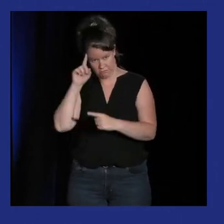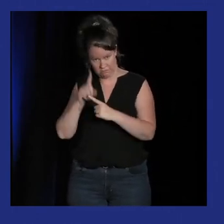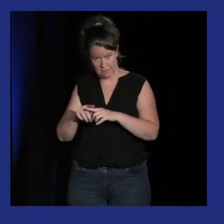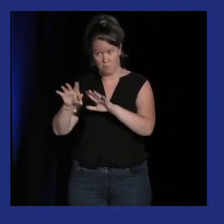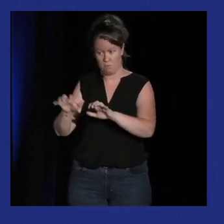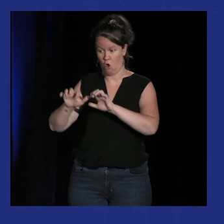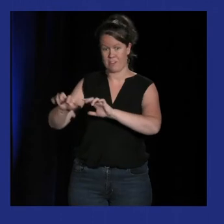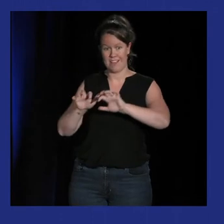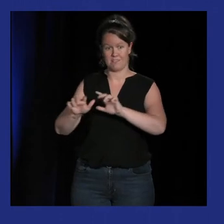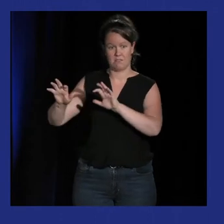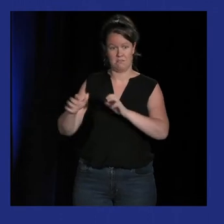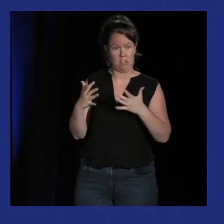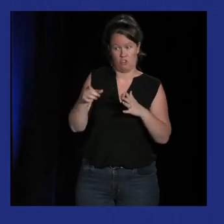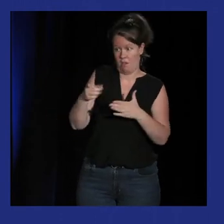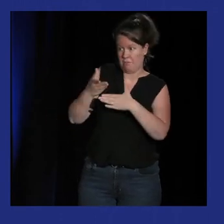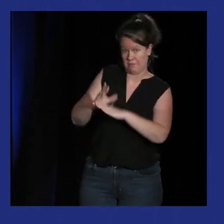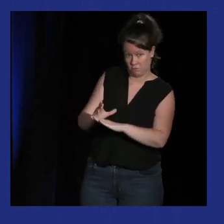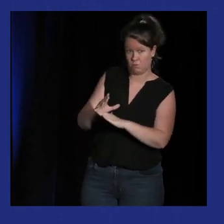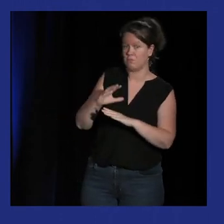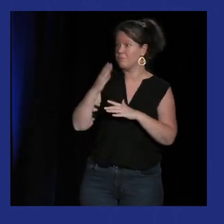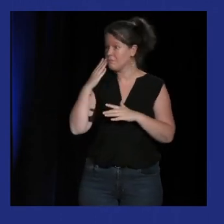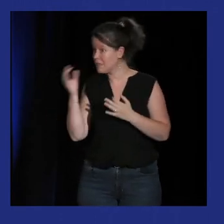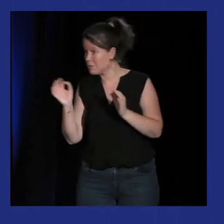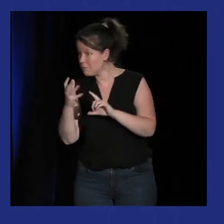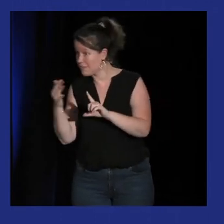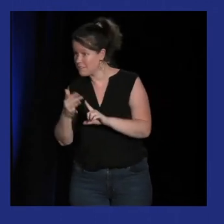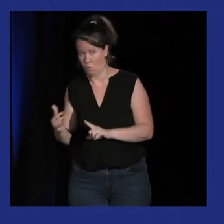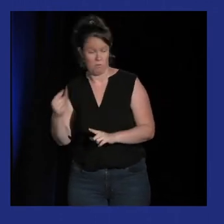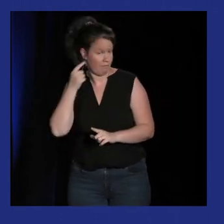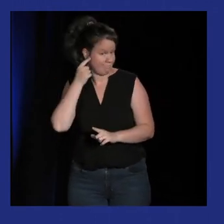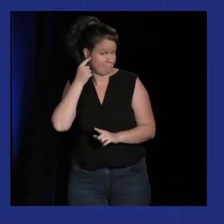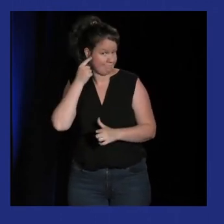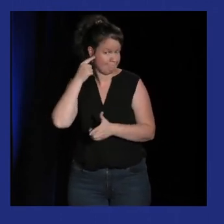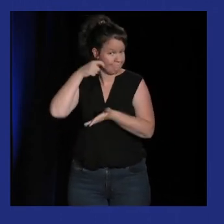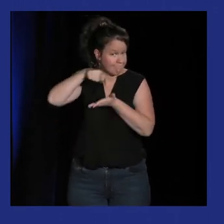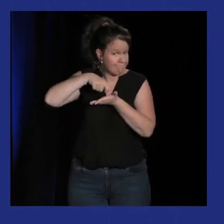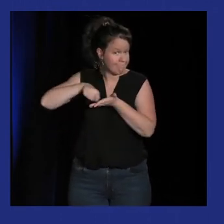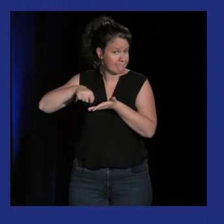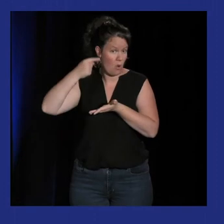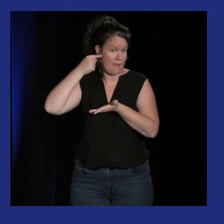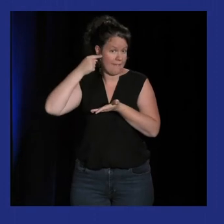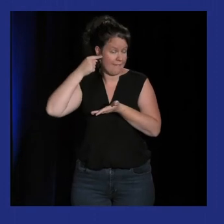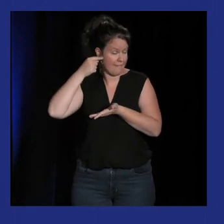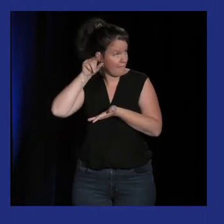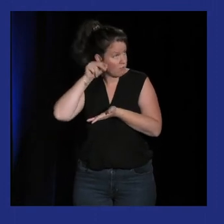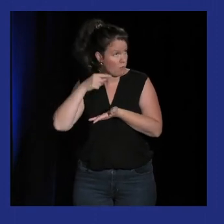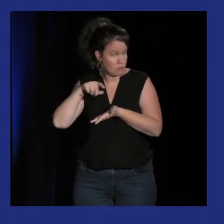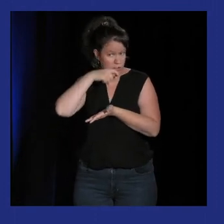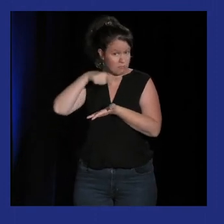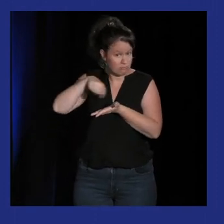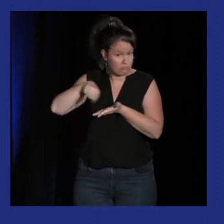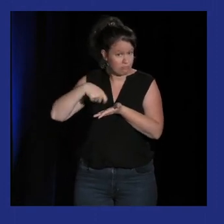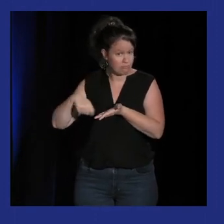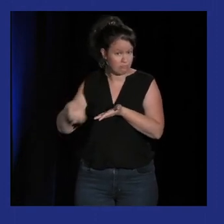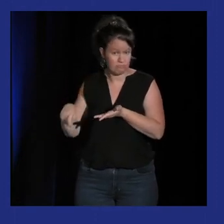relevés à l'oreille parce que parfois on nous a pas envoyé les partitions donc là c'était vraiment des transcriptions il y avait pas grand chose